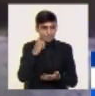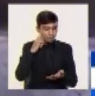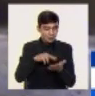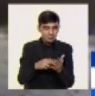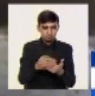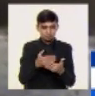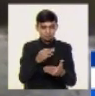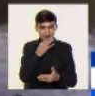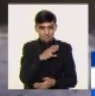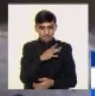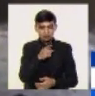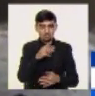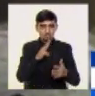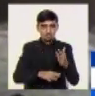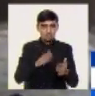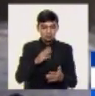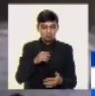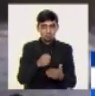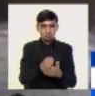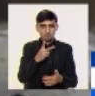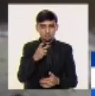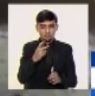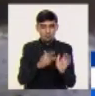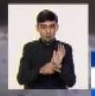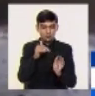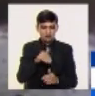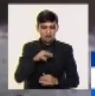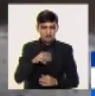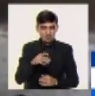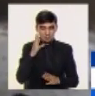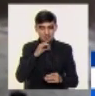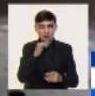поступок заранее. Теперь ей грозит штраф до 280 тысяч